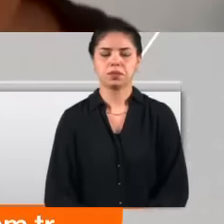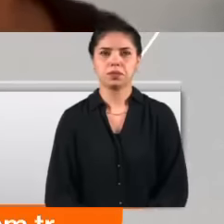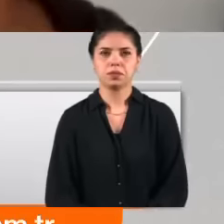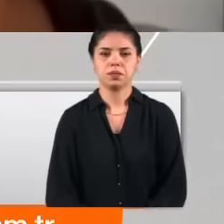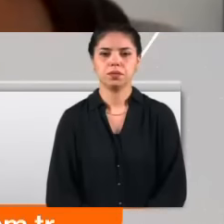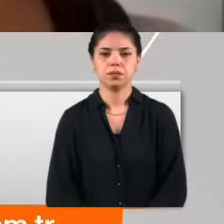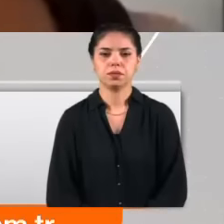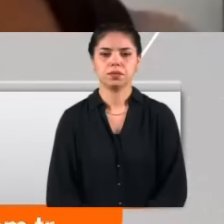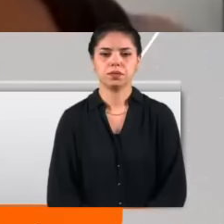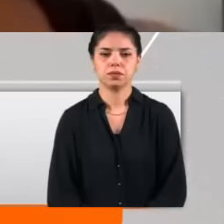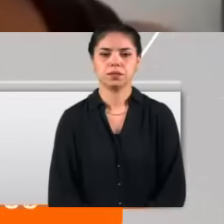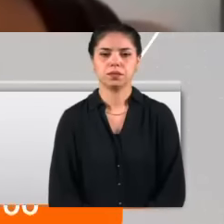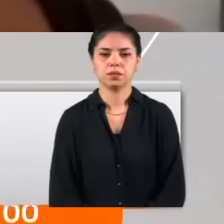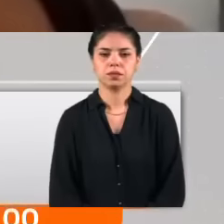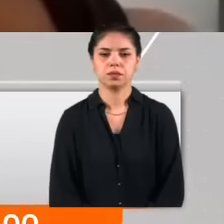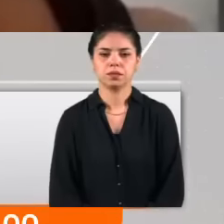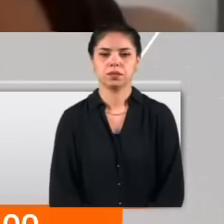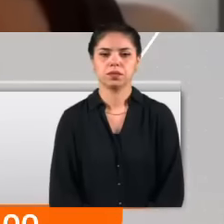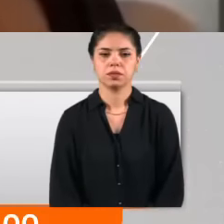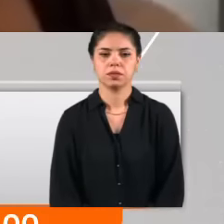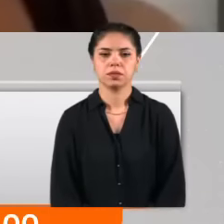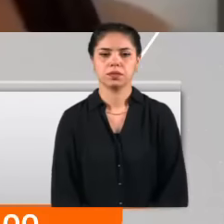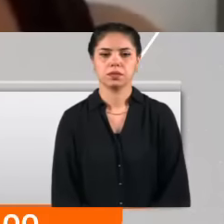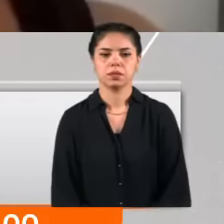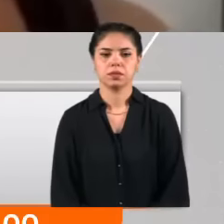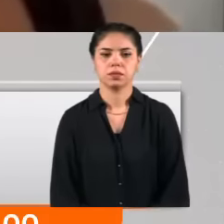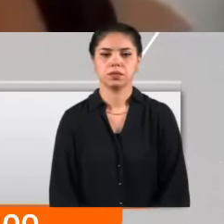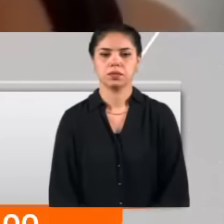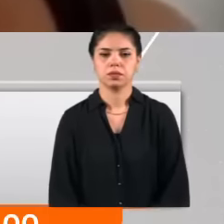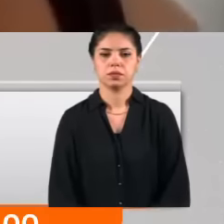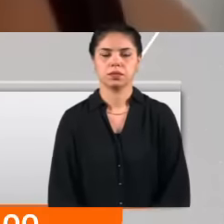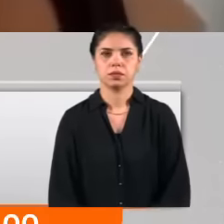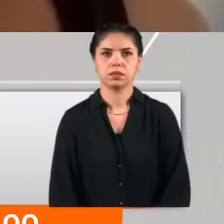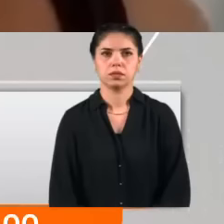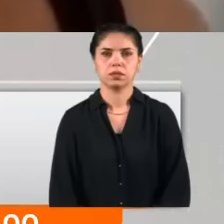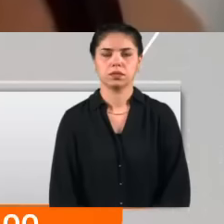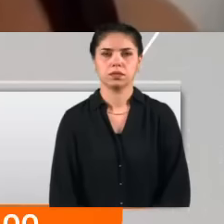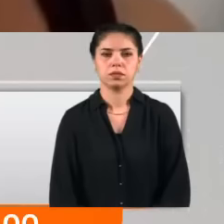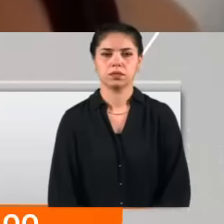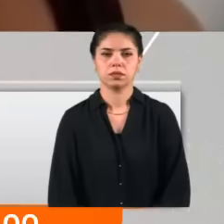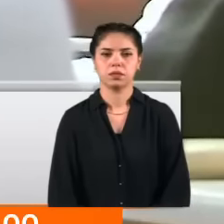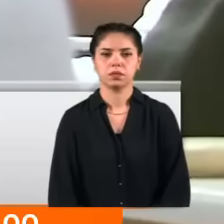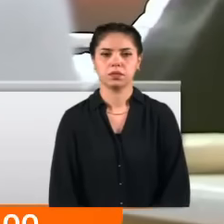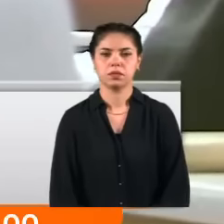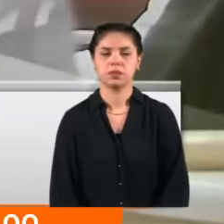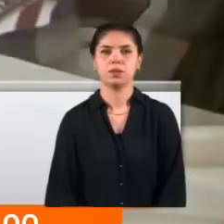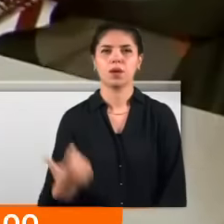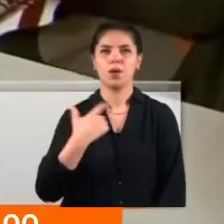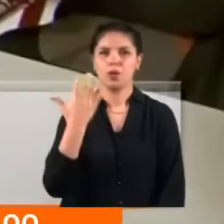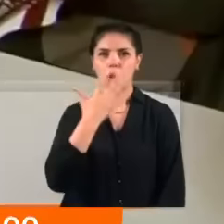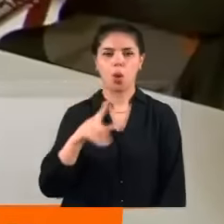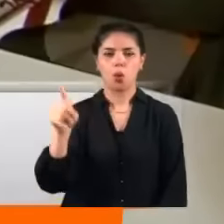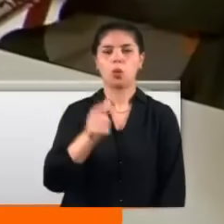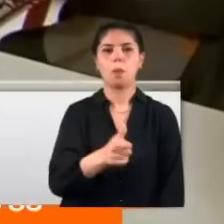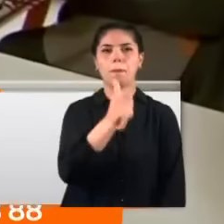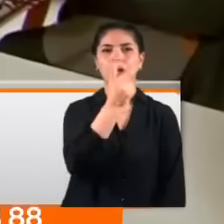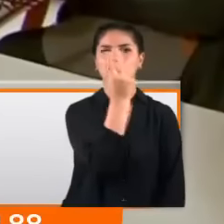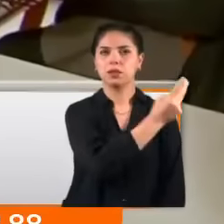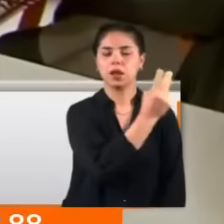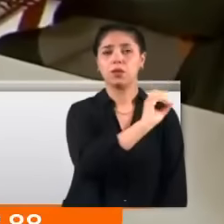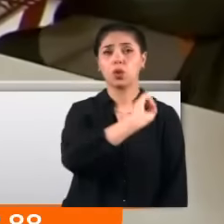gönderdiği kitapları ya senenin başında ya da senenin sonunda geri dönüşüme atıyorlar. Özel okullar eğer bakanlık